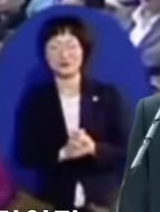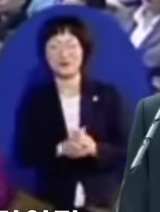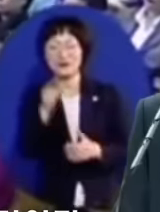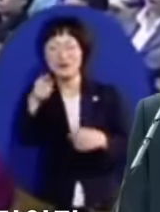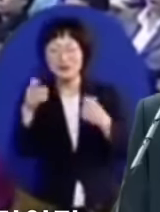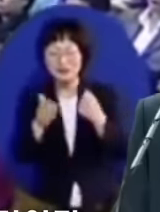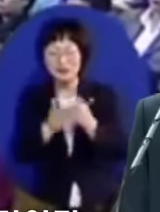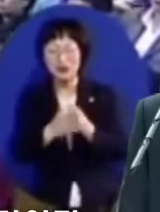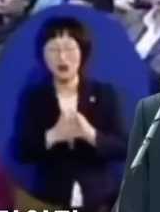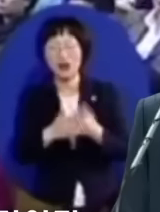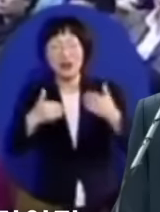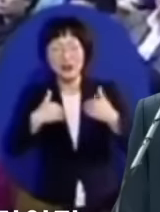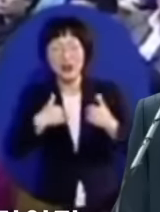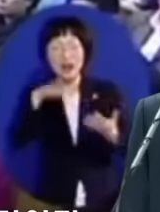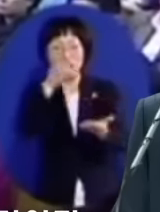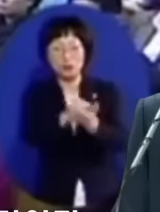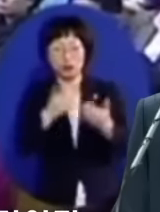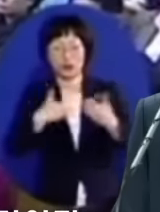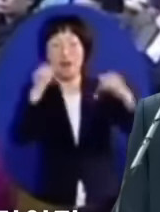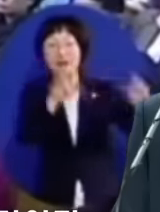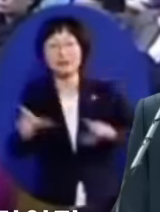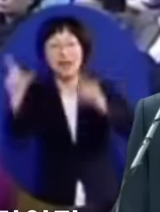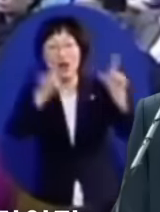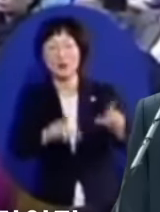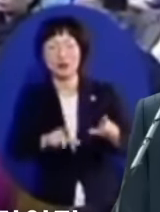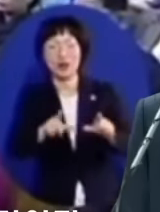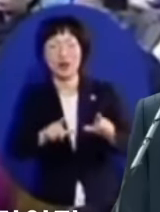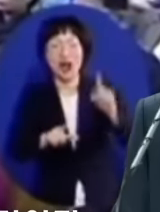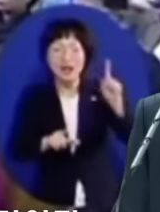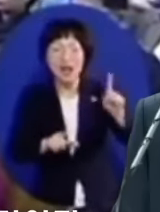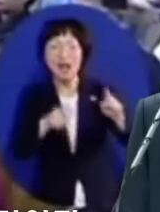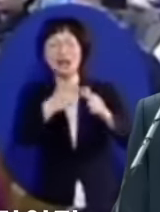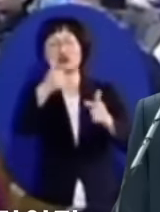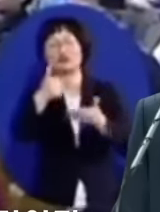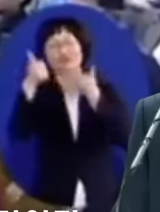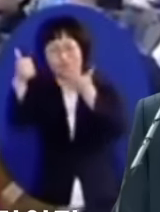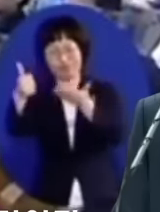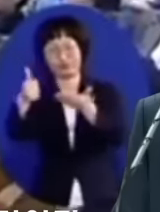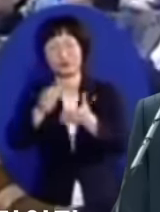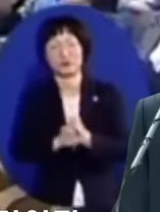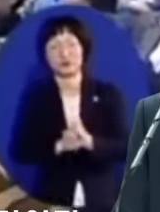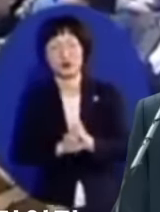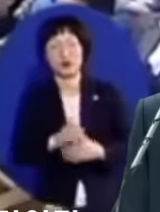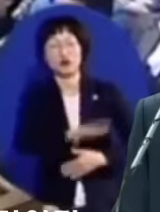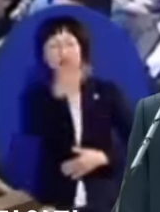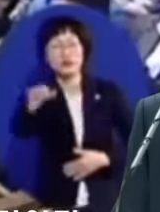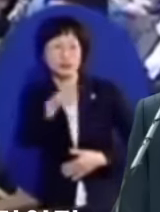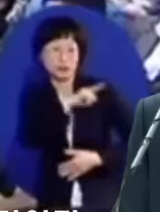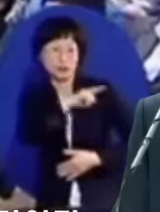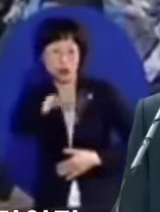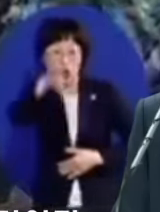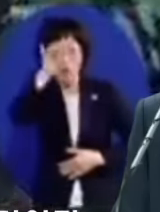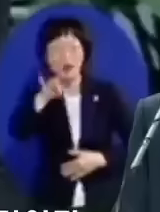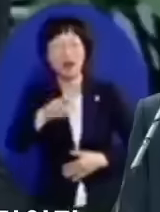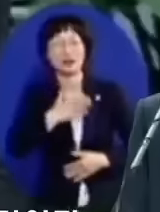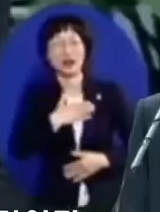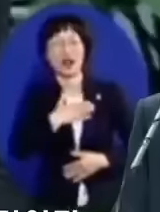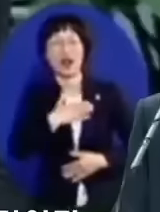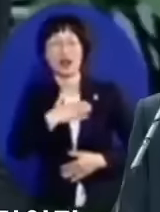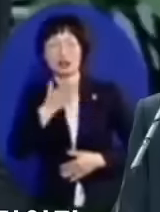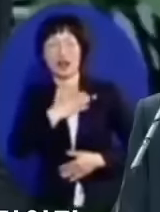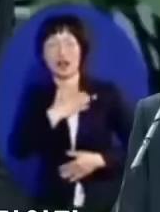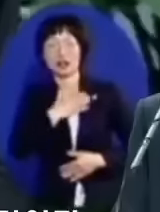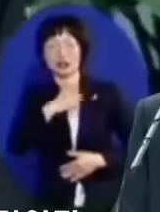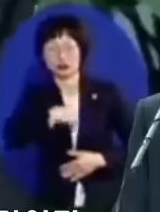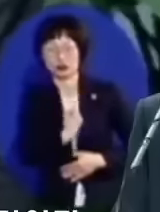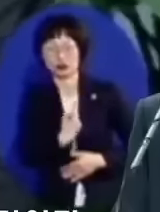그래서 내가 점령한 나의 삶을 하나하나 예수님께 내놓아야 되는 것입니다. 우리는 제일 처음에는 내가 나를 점령하고 있지